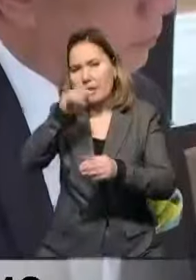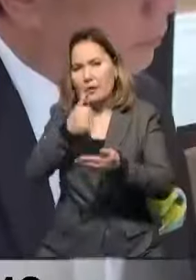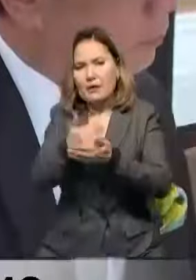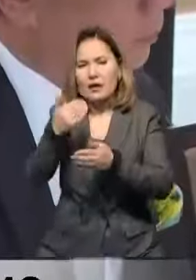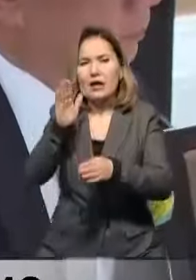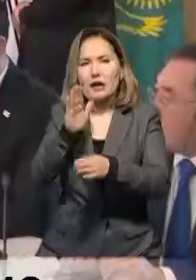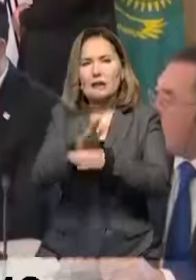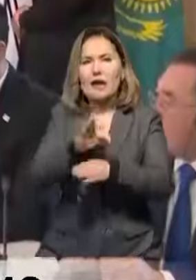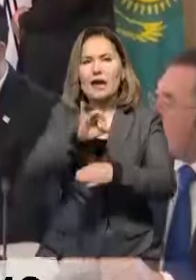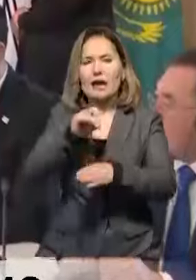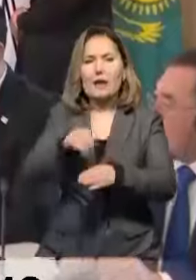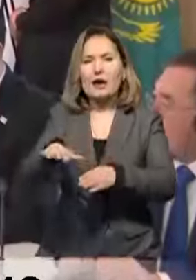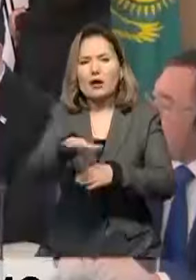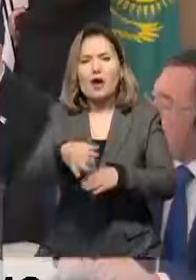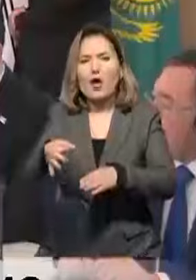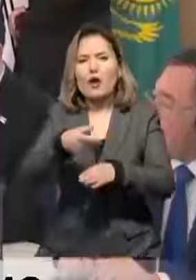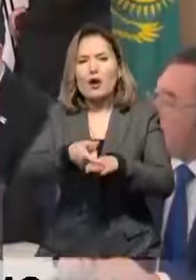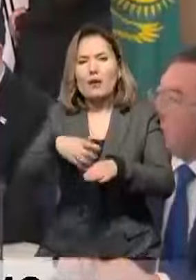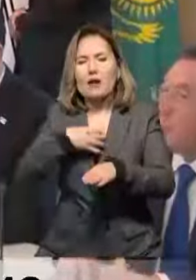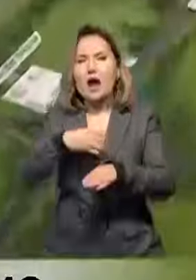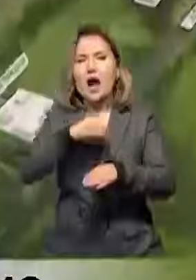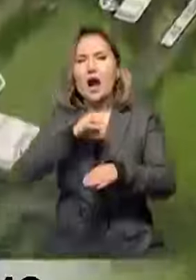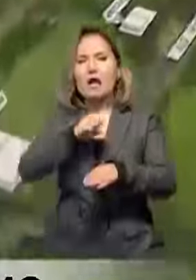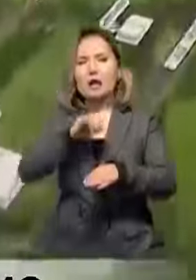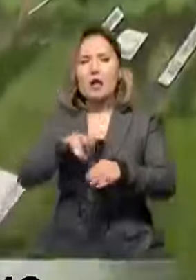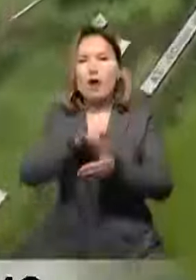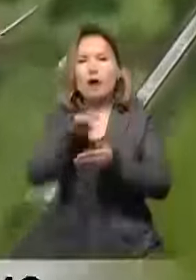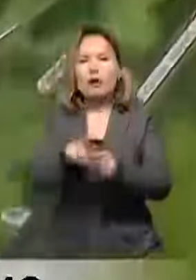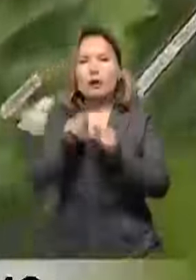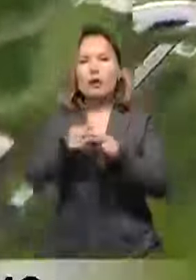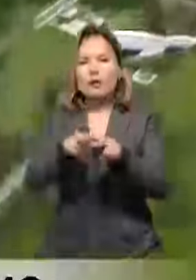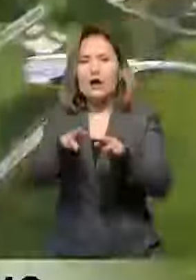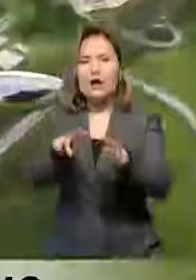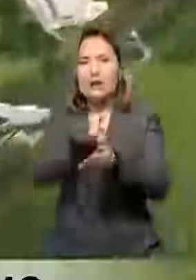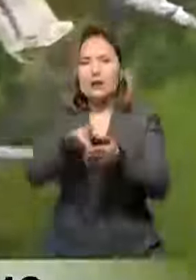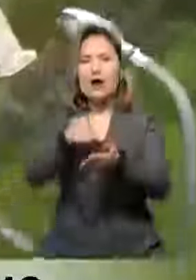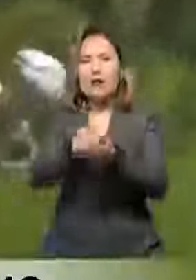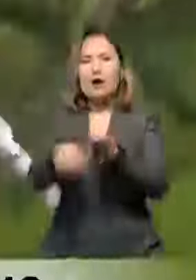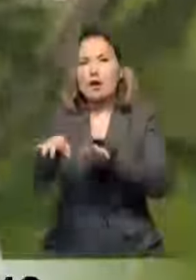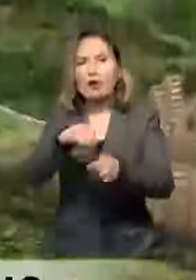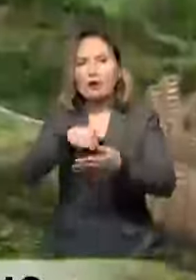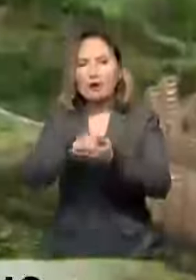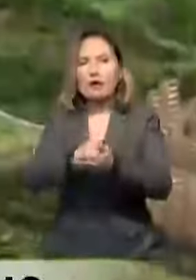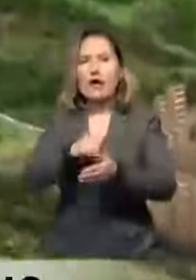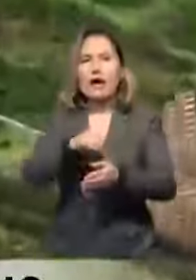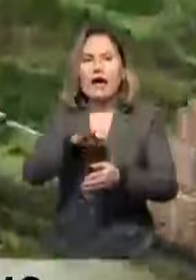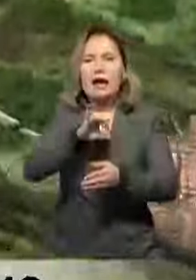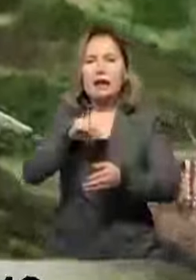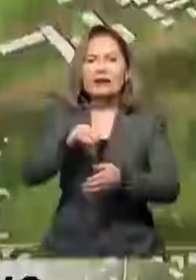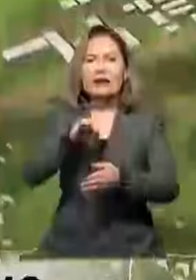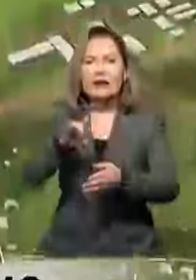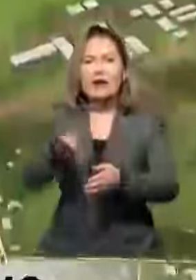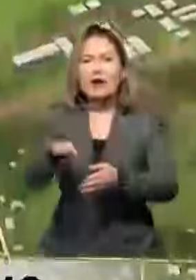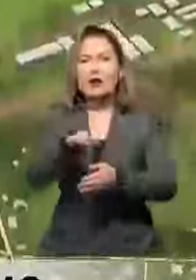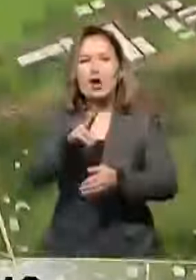басшысының жарлығымен Іле ауданында облыстық маңызы бар Алатау қаласы құрылды. Үкімет шаһардың бас жоспарын бекітіп, Іле, Талғар аудандары